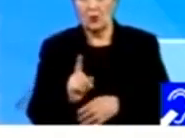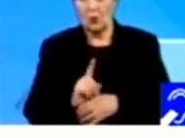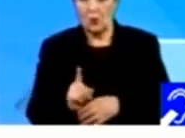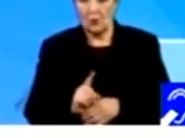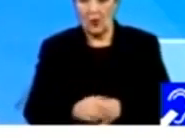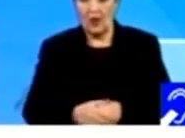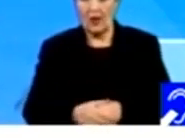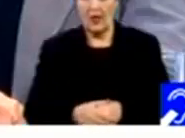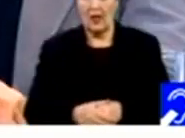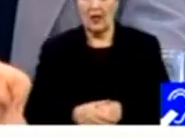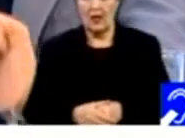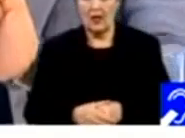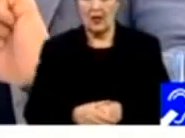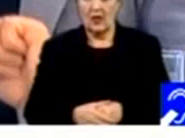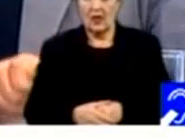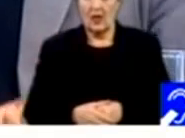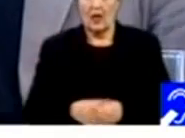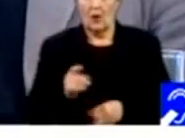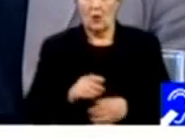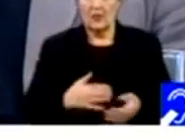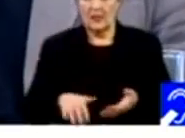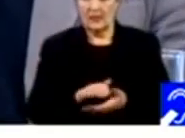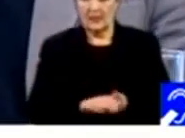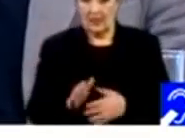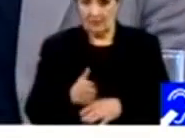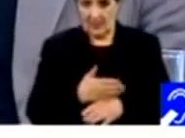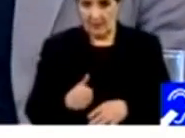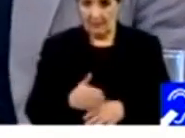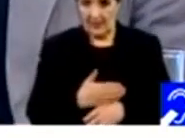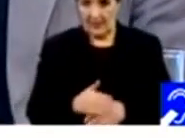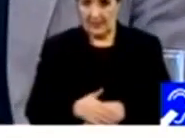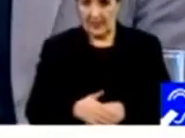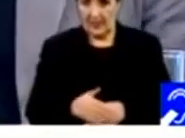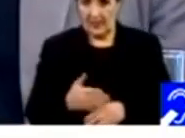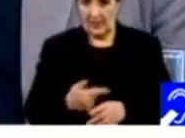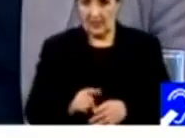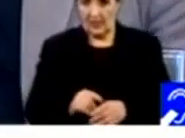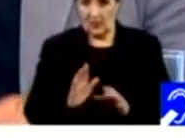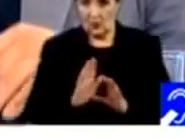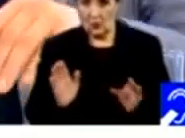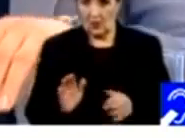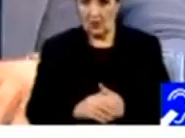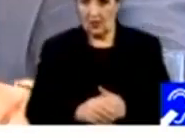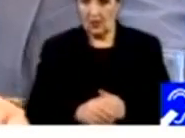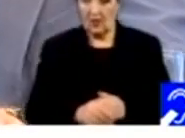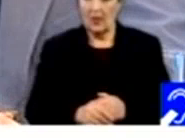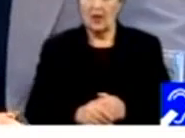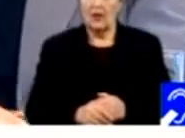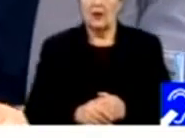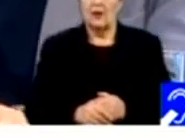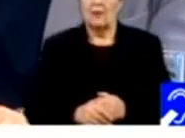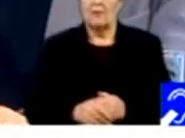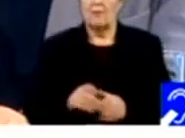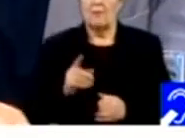prevederilor. Unde încalcă? Da, din păcate am avut și acel sistem de repartizare aleatorie a dosarelor în sistemul nostru judecătoresc, doar că i-au găsit ac de cojoc. Credeți-mă că eu